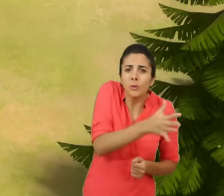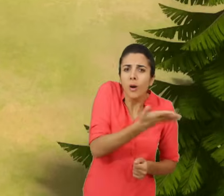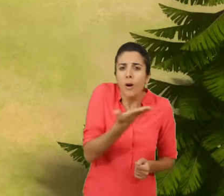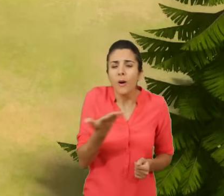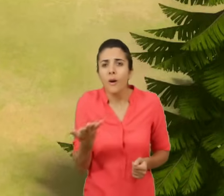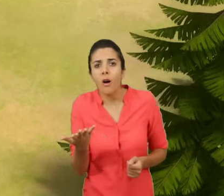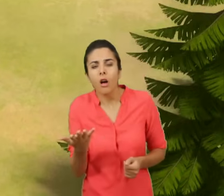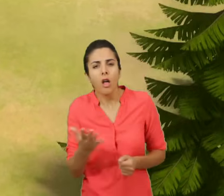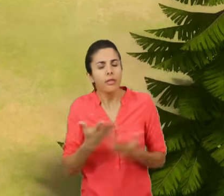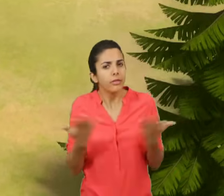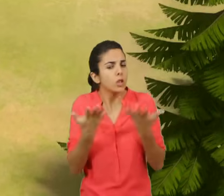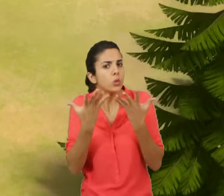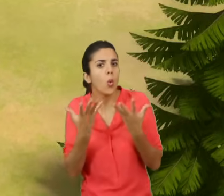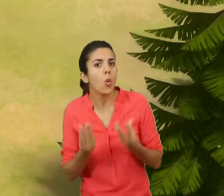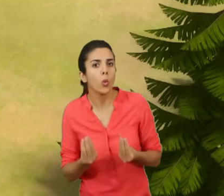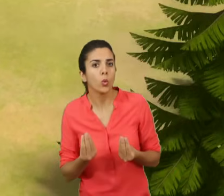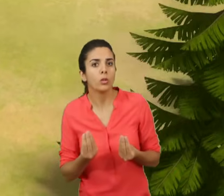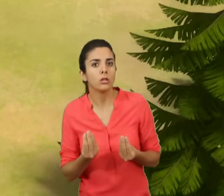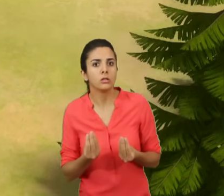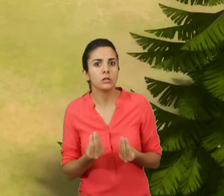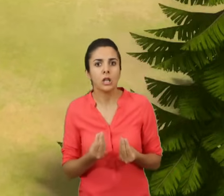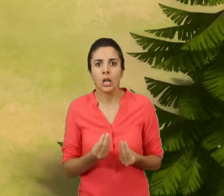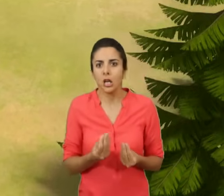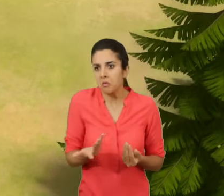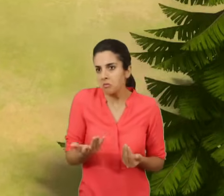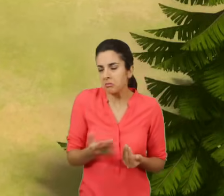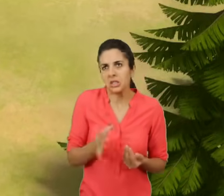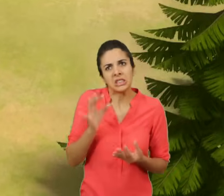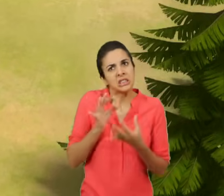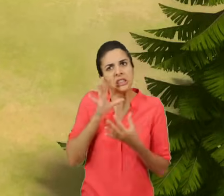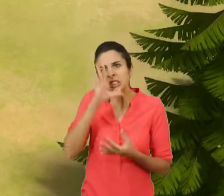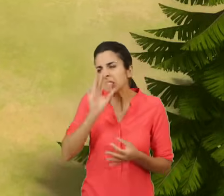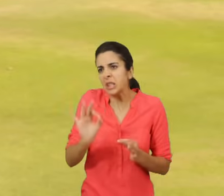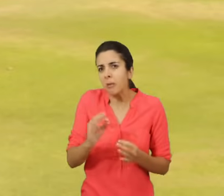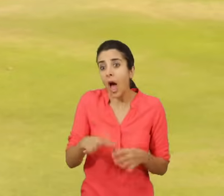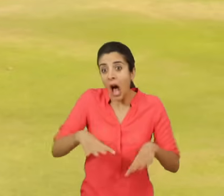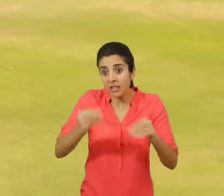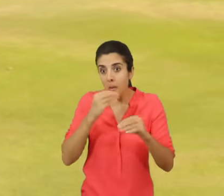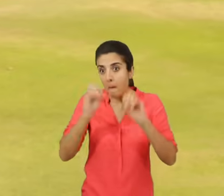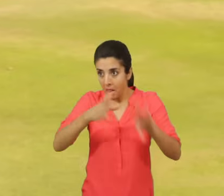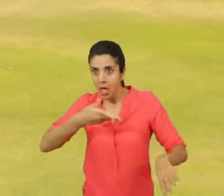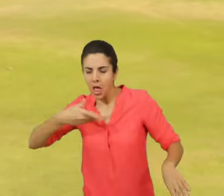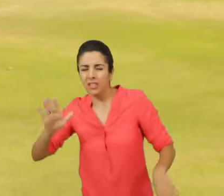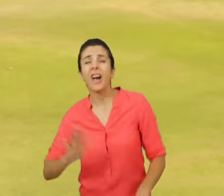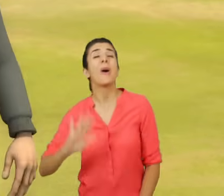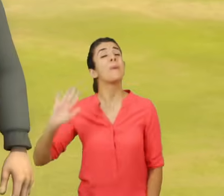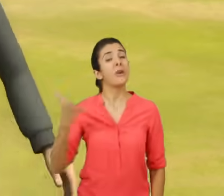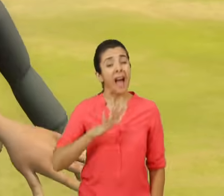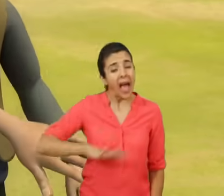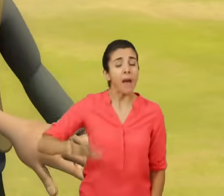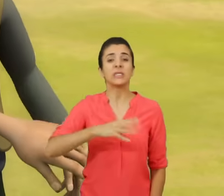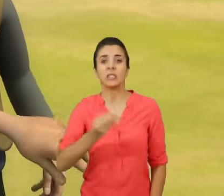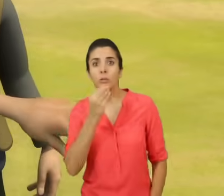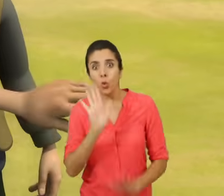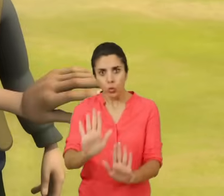Peki nasıl olur bu? Kimse hazır bir sofrayı bırakıp gitmez değil mi? Aha, boş ver, yiyelim gitsin.